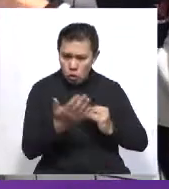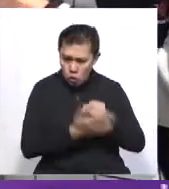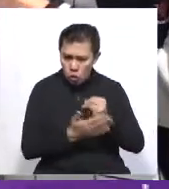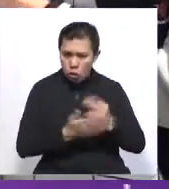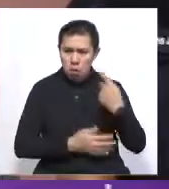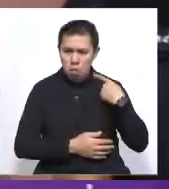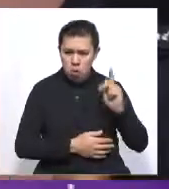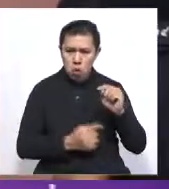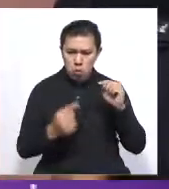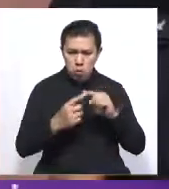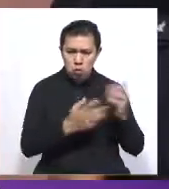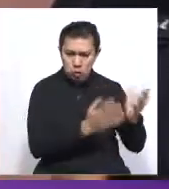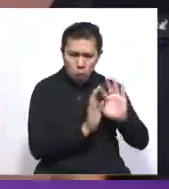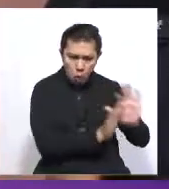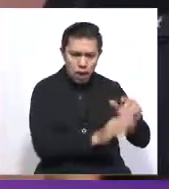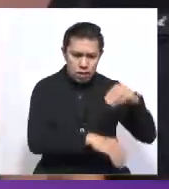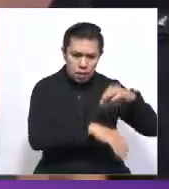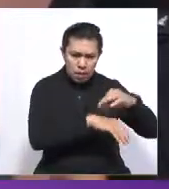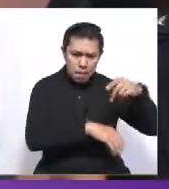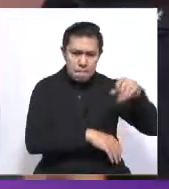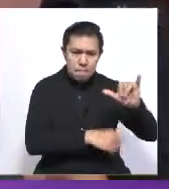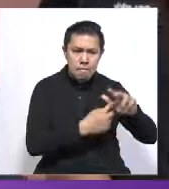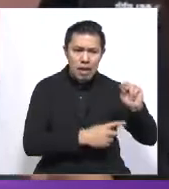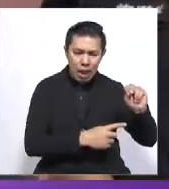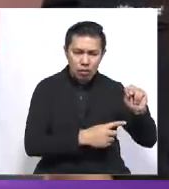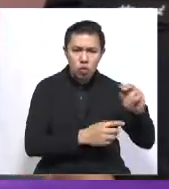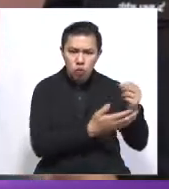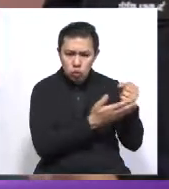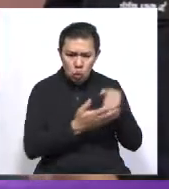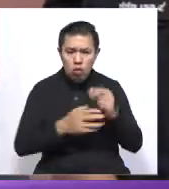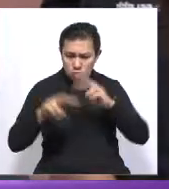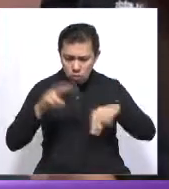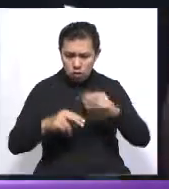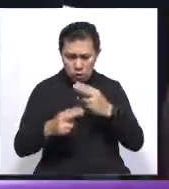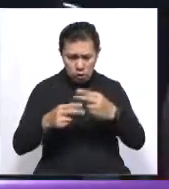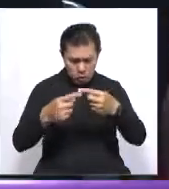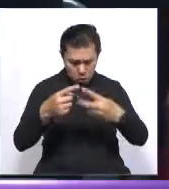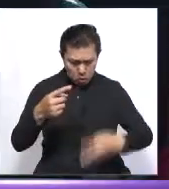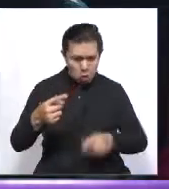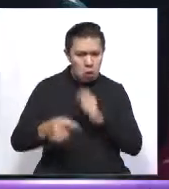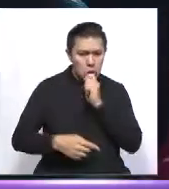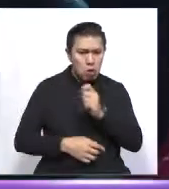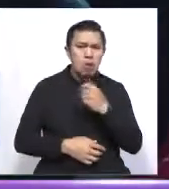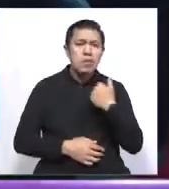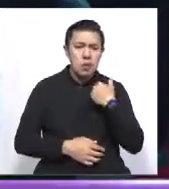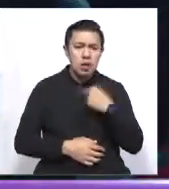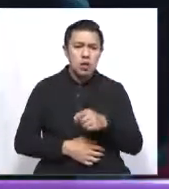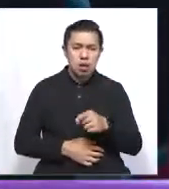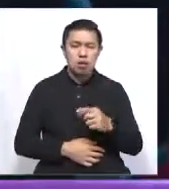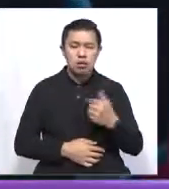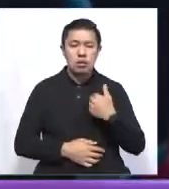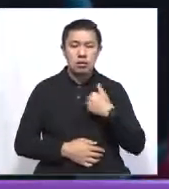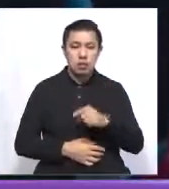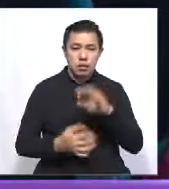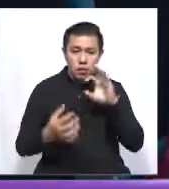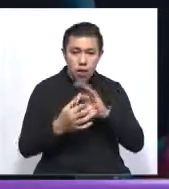ที่เป็นประโยชน์จากการไว้เป็นพยานเพื่อโทษหนักก็จะเป็นเบาแม้ว่าจะมีรายชื่อถูกสอบสวนก็ตามนะคะขั้นตอนจ